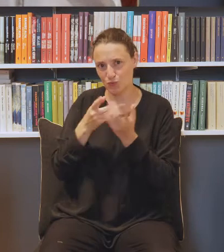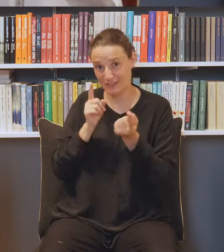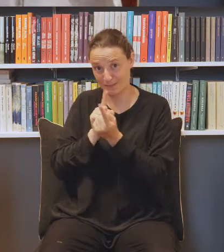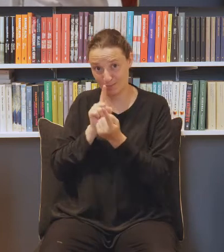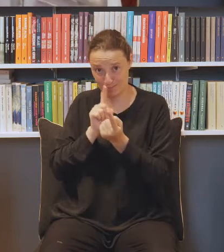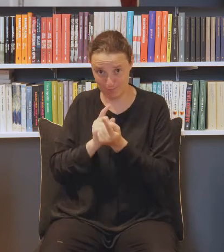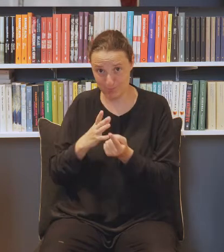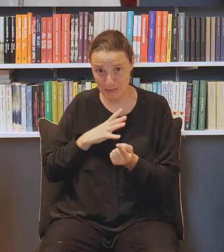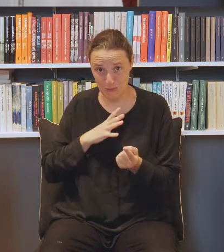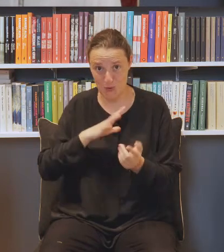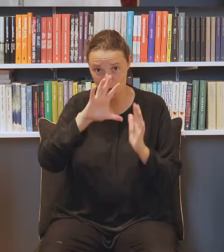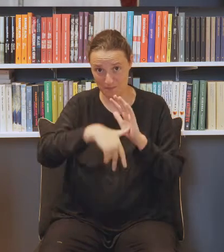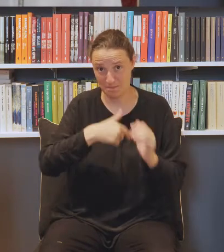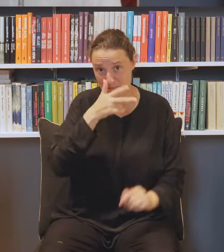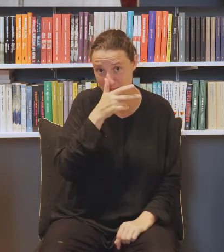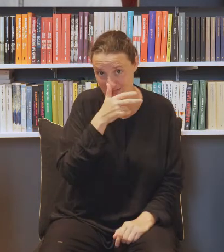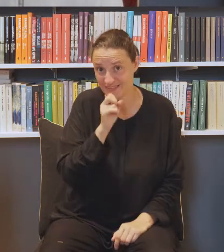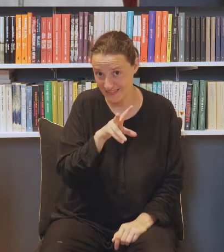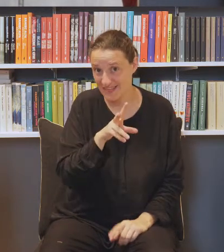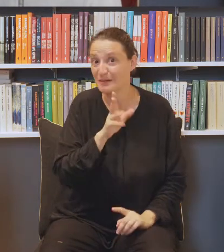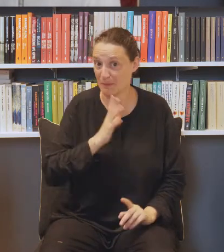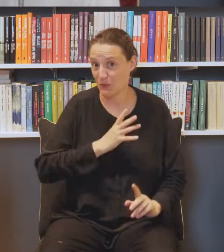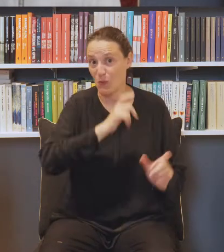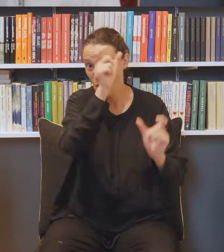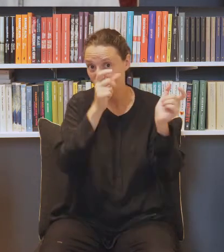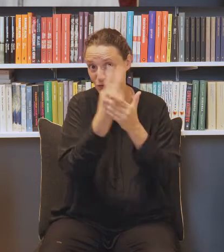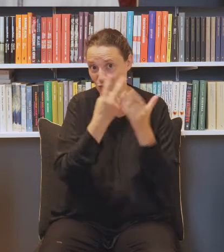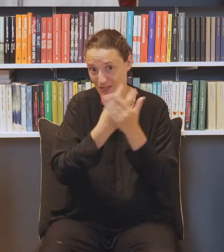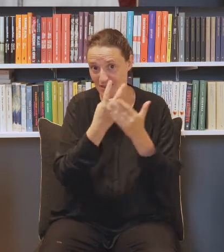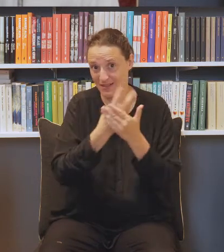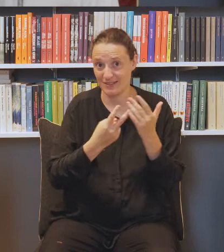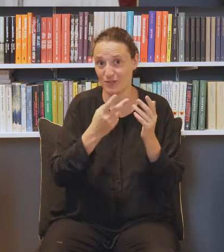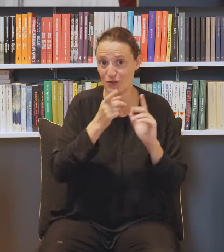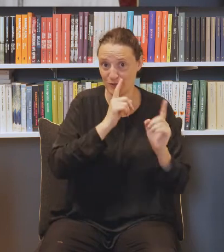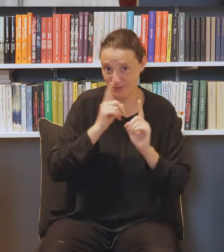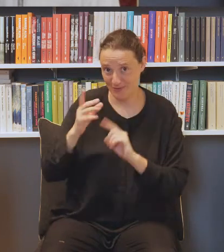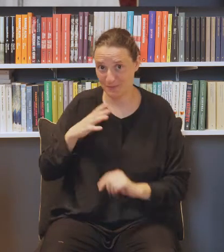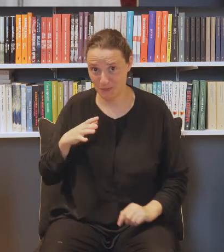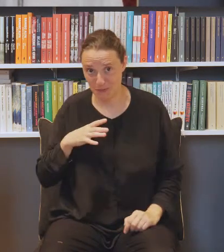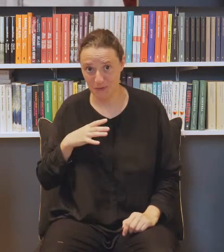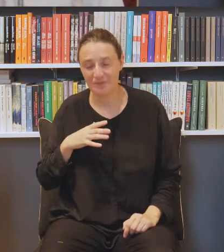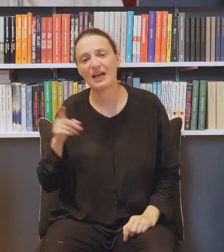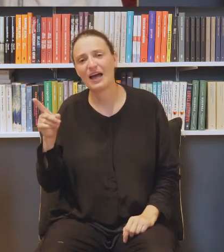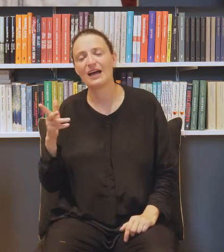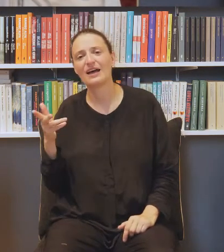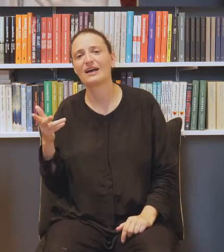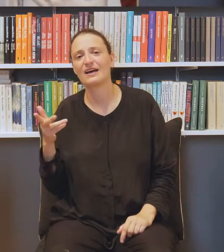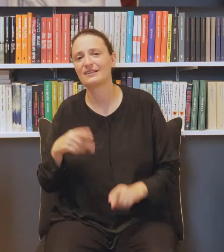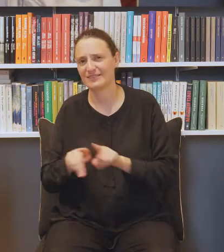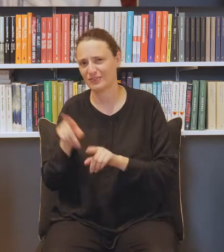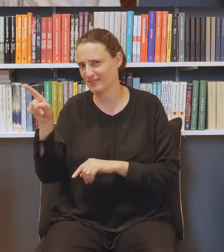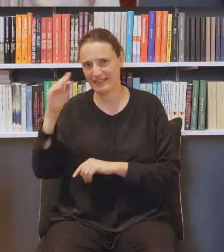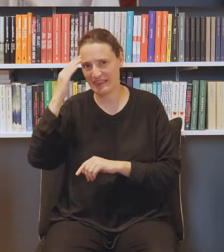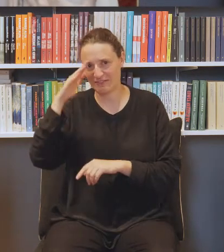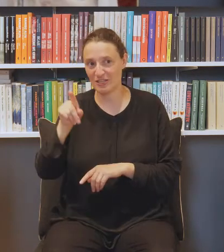swoim jakby miejscu pochodzenia i że rozmawiałeś się z czytelnikami, ale no, też mówisz, że nie wiedziałeś, że ktoś